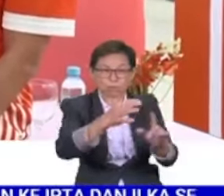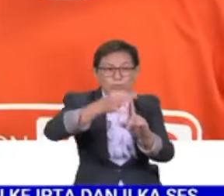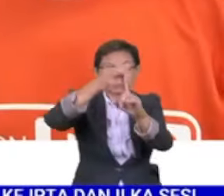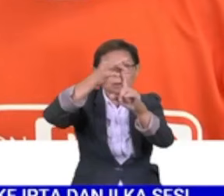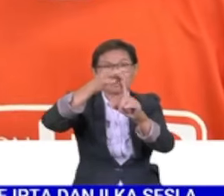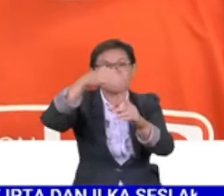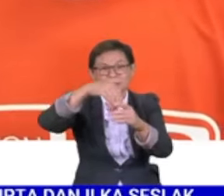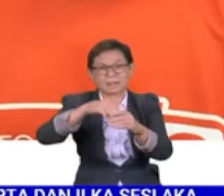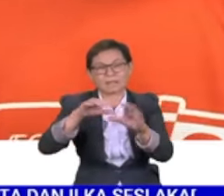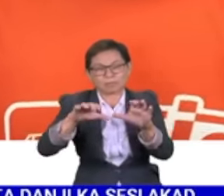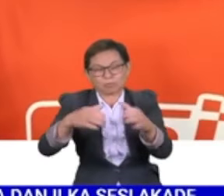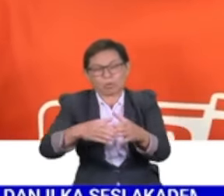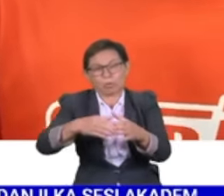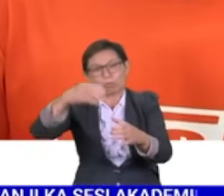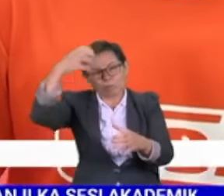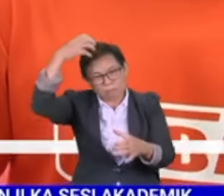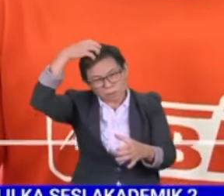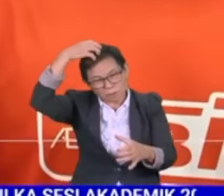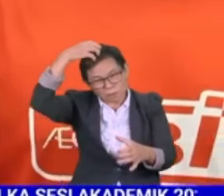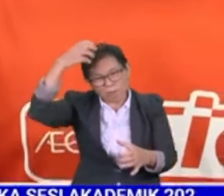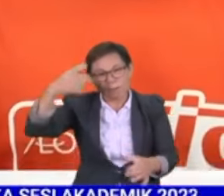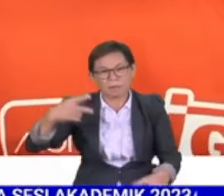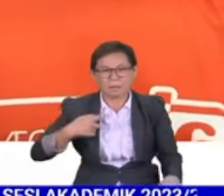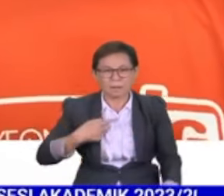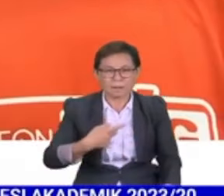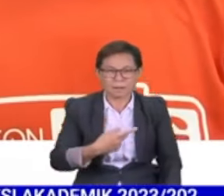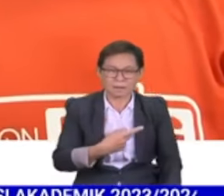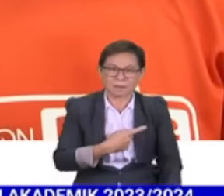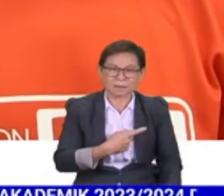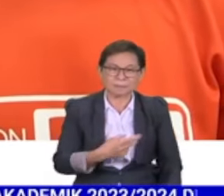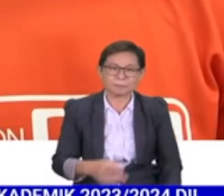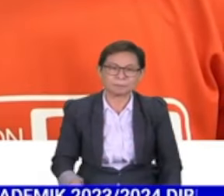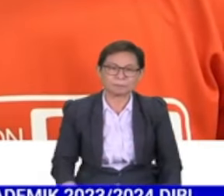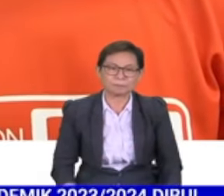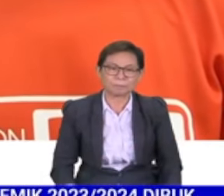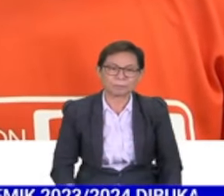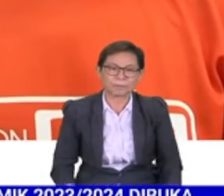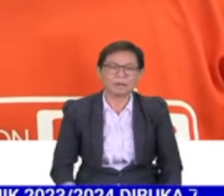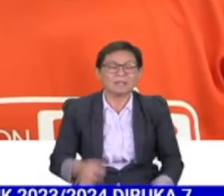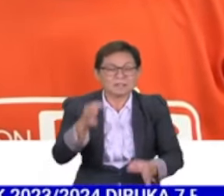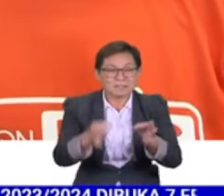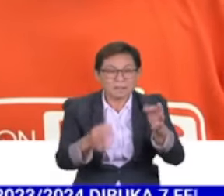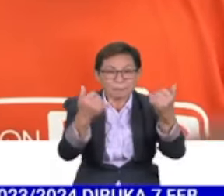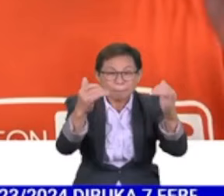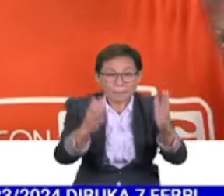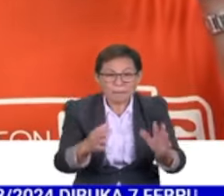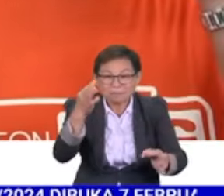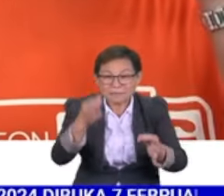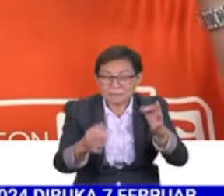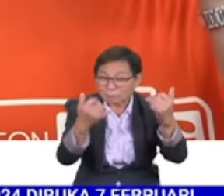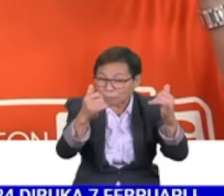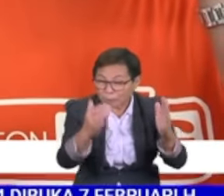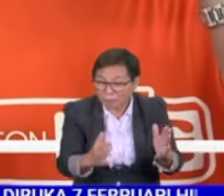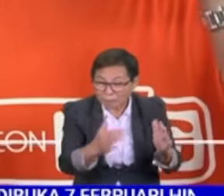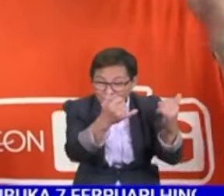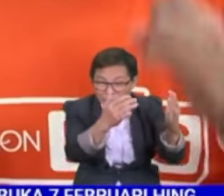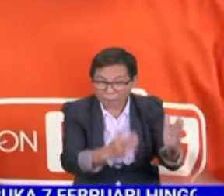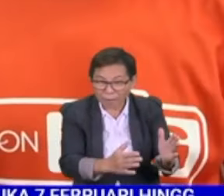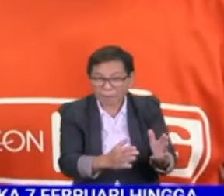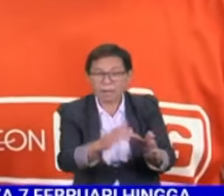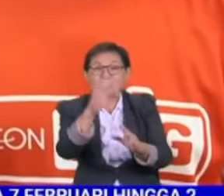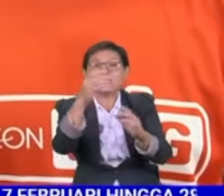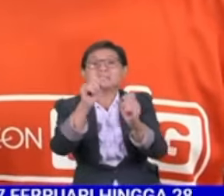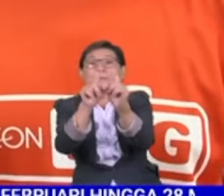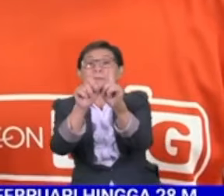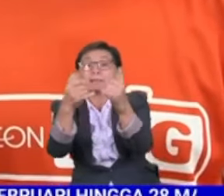ini. Kita akan pertimbangkan untuk hantar, tapi of course sekiranya pemain tersebut merupakan kesebelasan